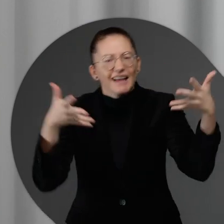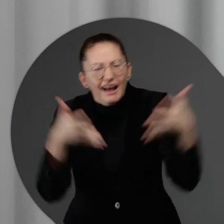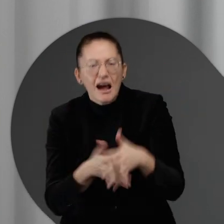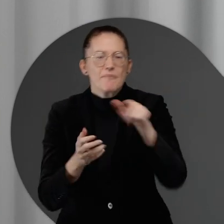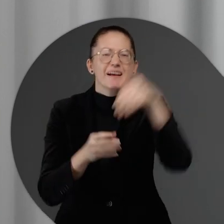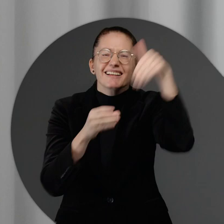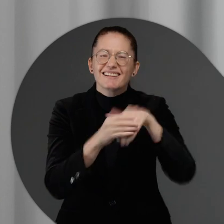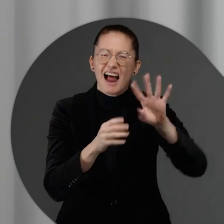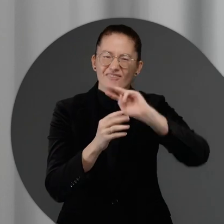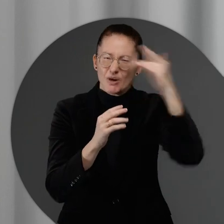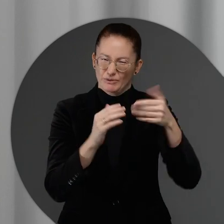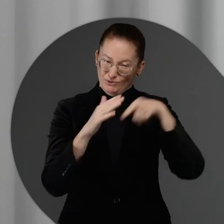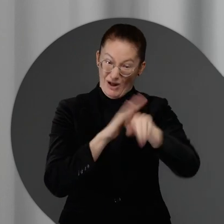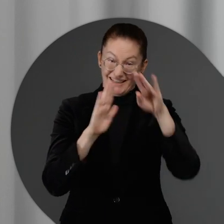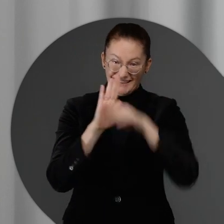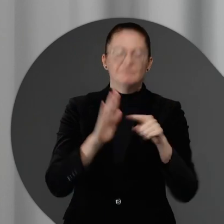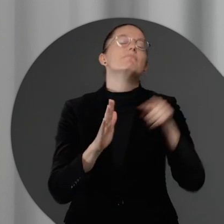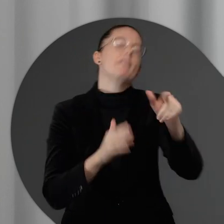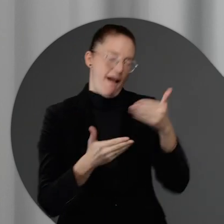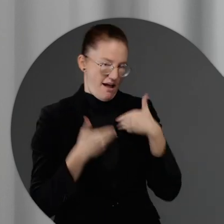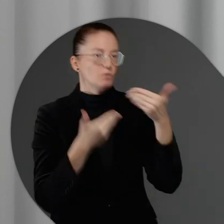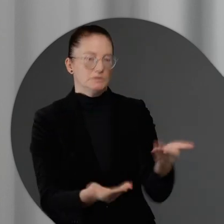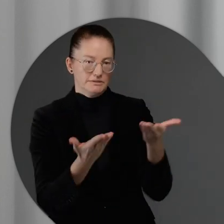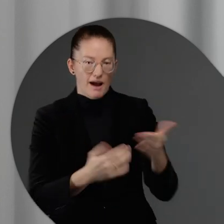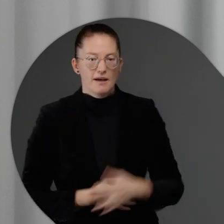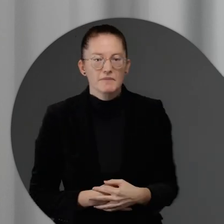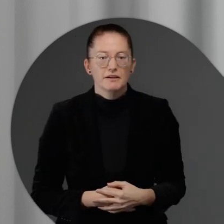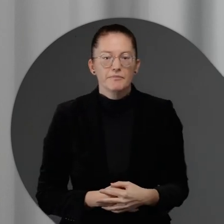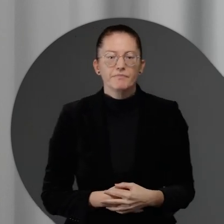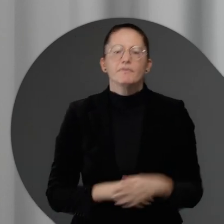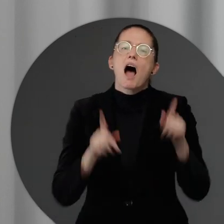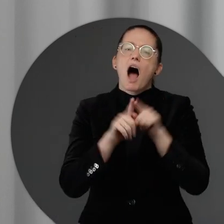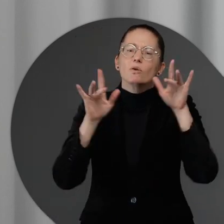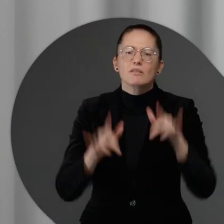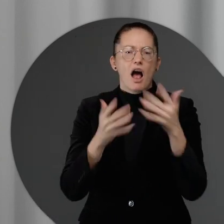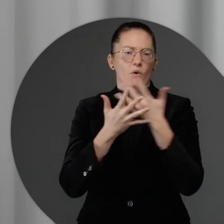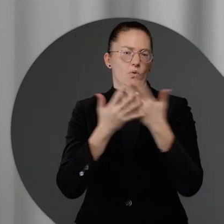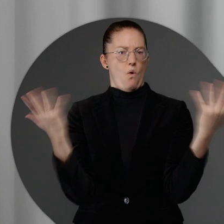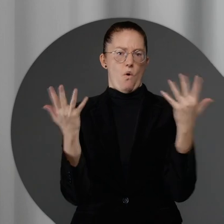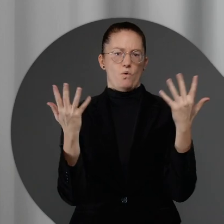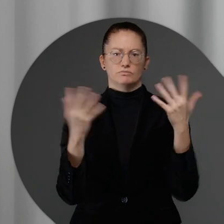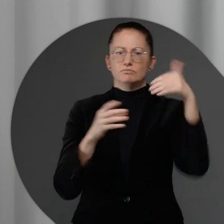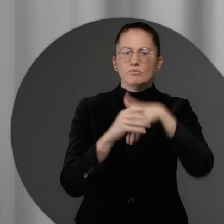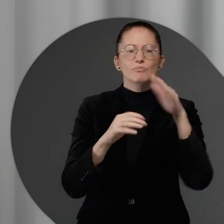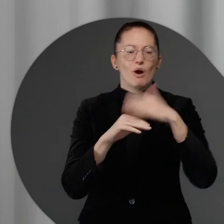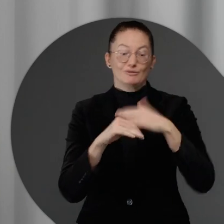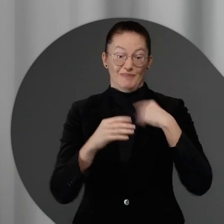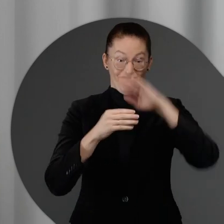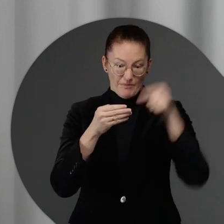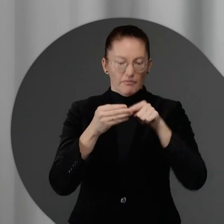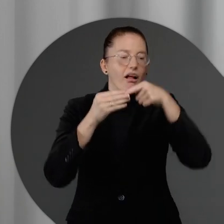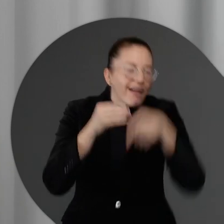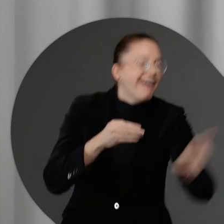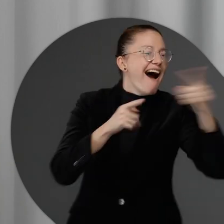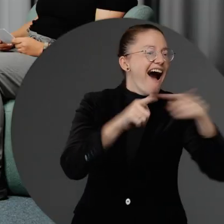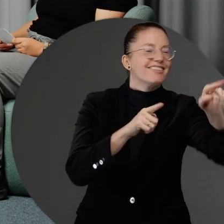Inhalte ausgenommen vom Webzugänglichkeitsgesetz. Es gibt auch diese große Anzahl von Inhalten von Dritten,